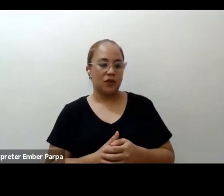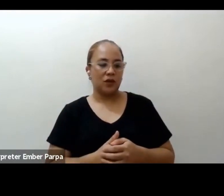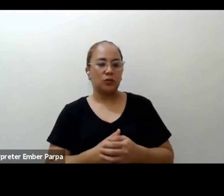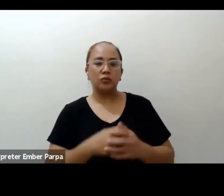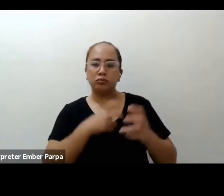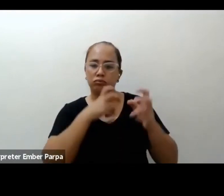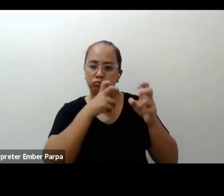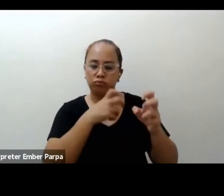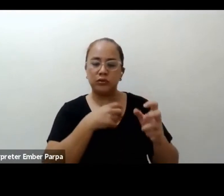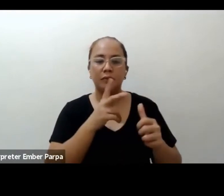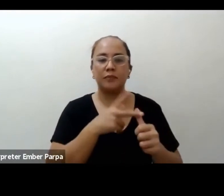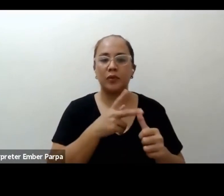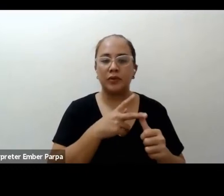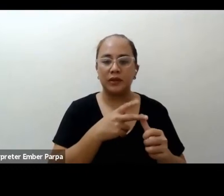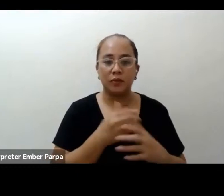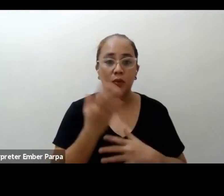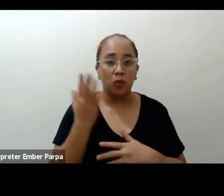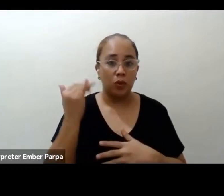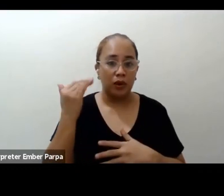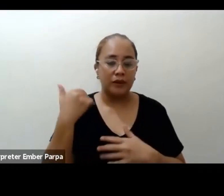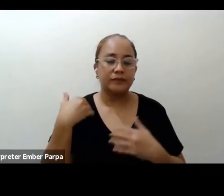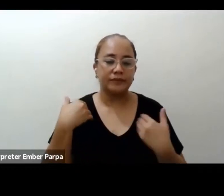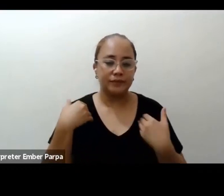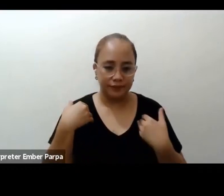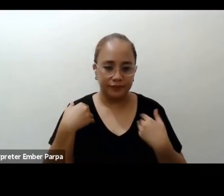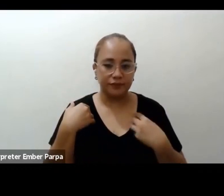sa prioritization because of the